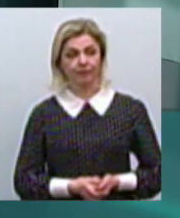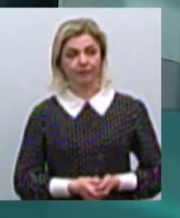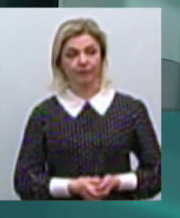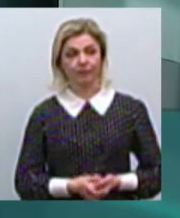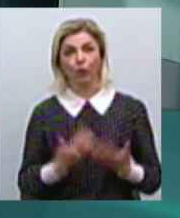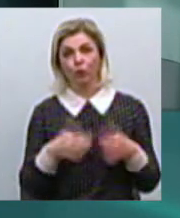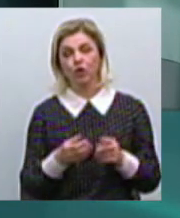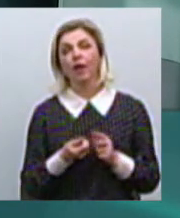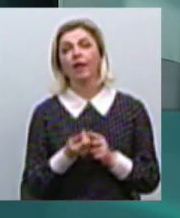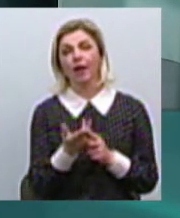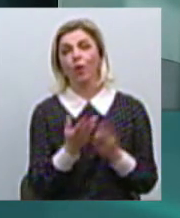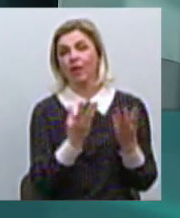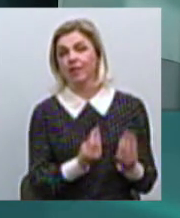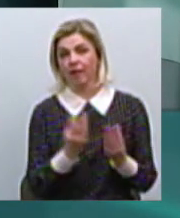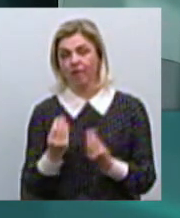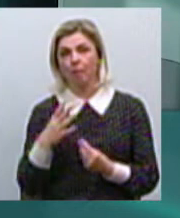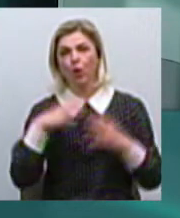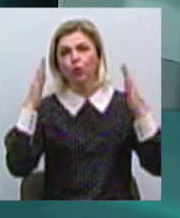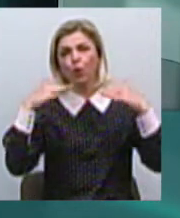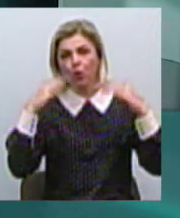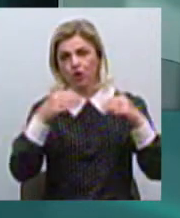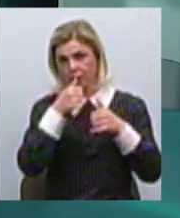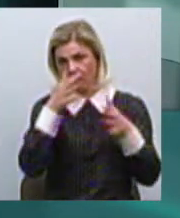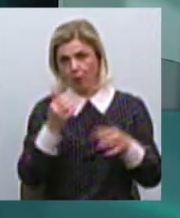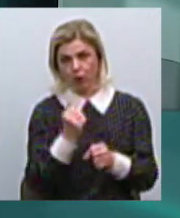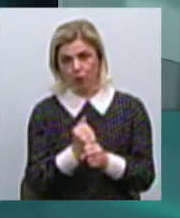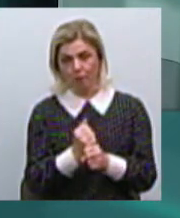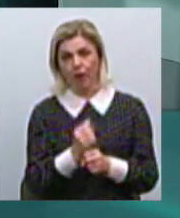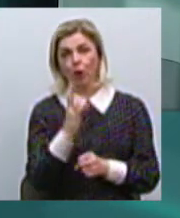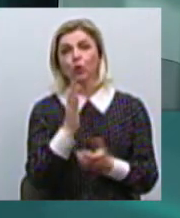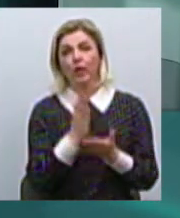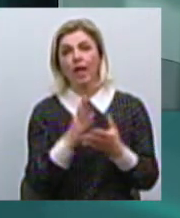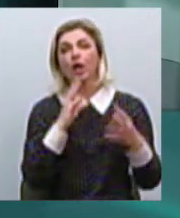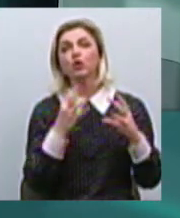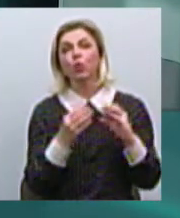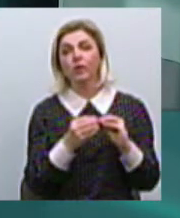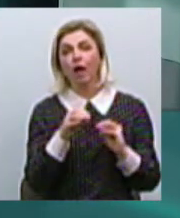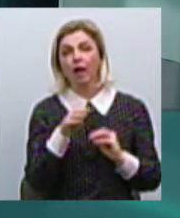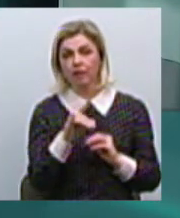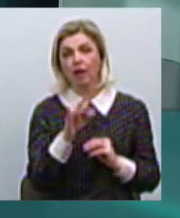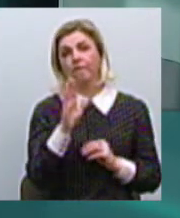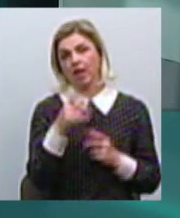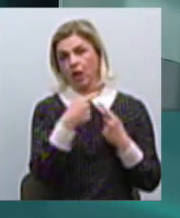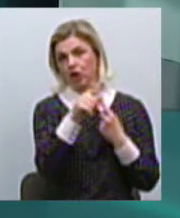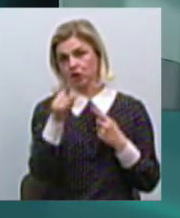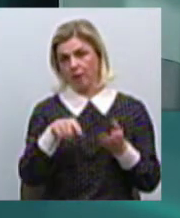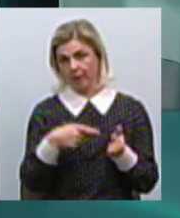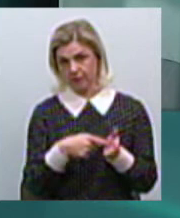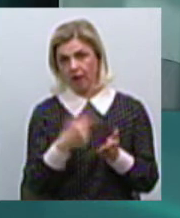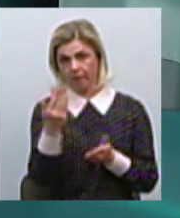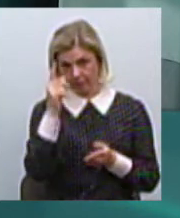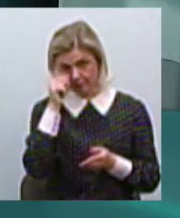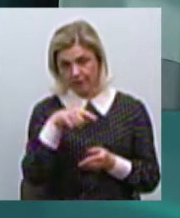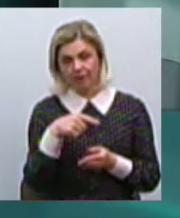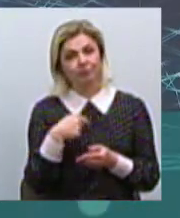вирішували, встановлювати чи ні. Тоді був дощ, ми не могли це зробити. Це було. Але є результати в інших містах? Вже так, знайомі? Ні, я